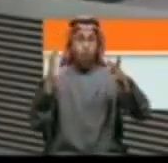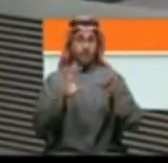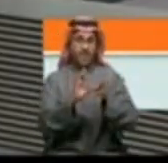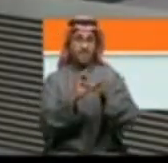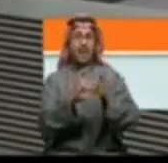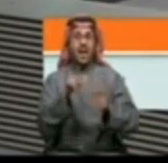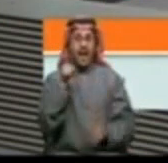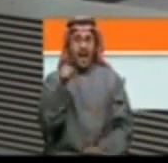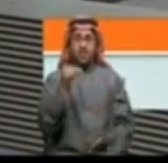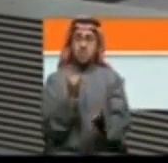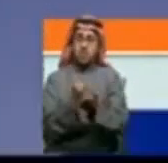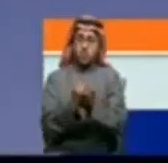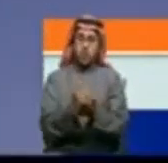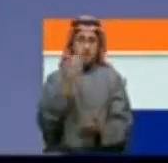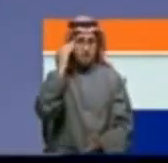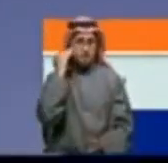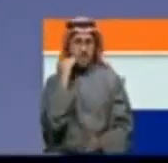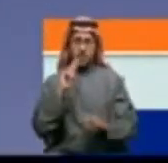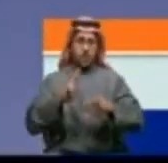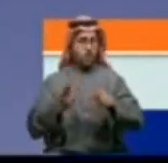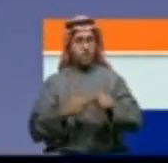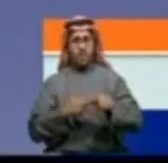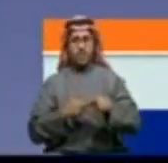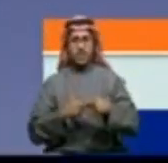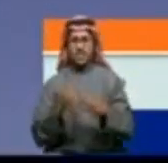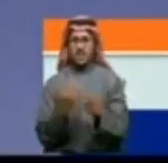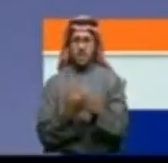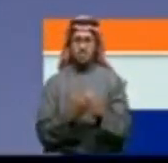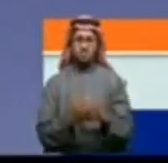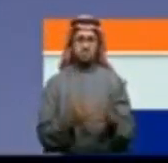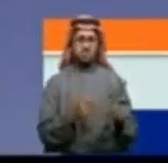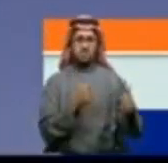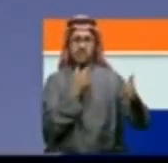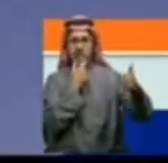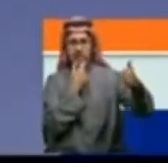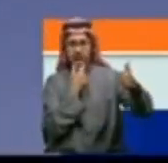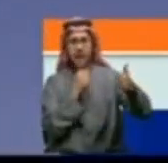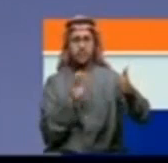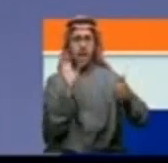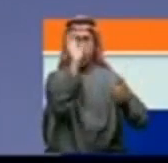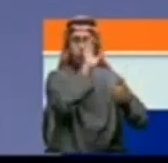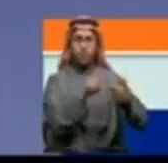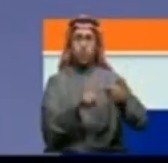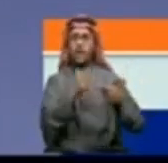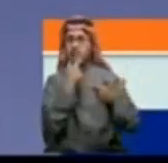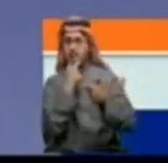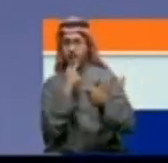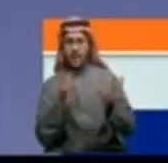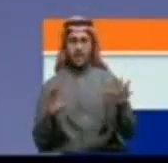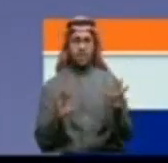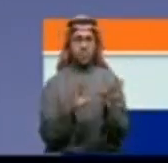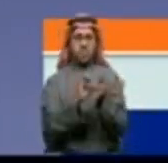حديث صحفي أسبوعي أن الاتفاق بين الاتحاد الأوروبي وبريطانيا هو الأفضل والصفقة الوحيدة